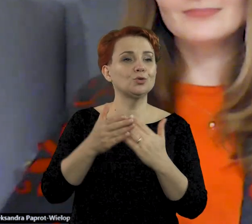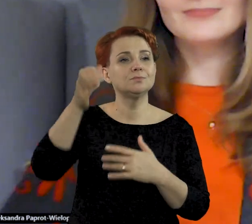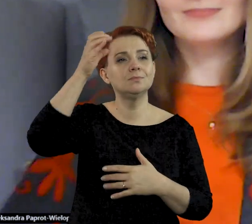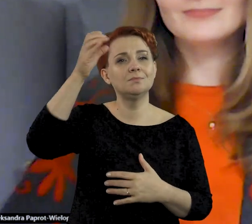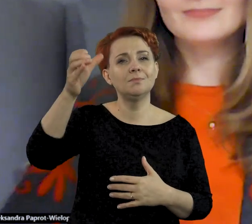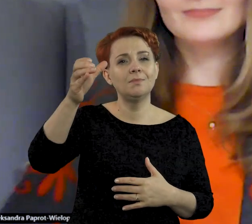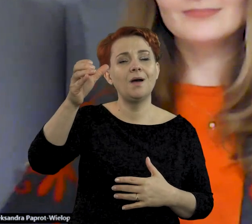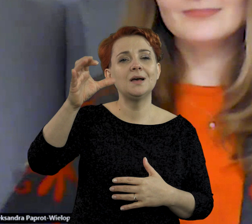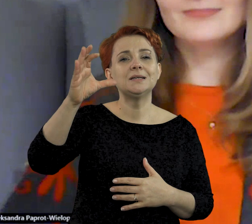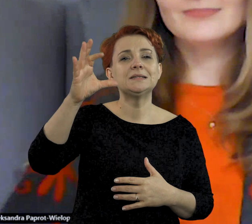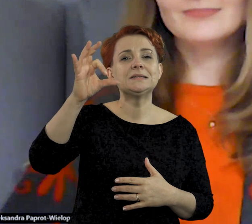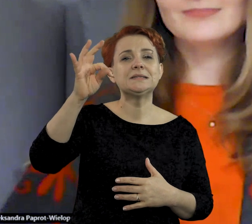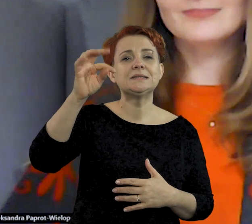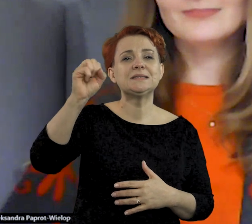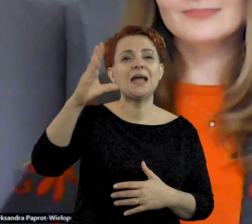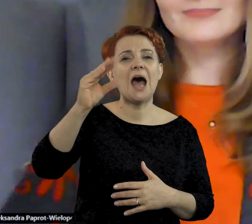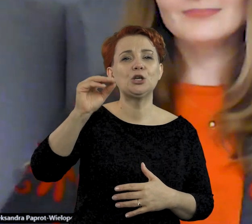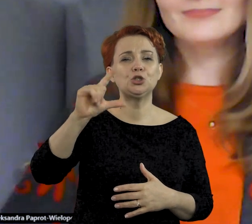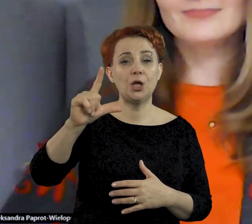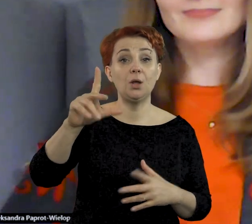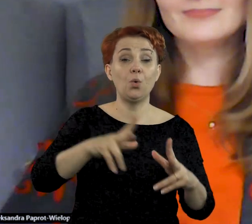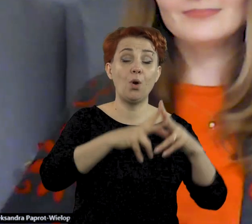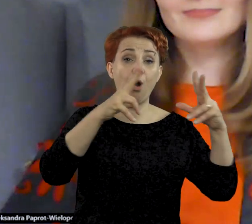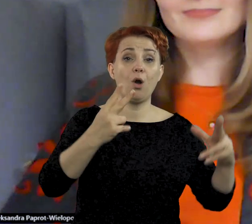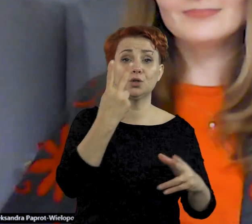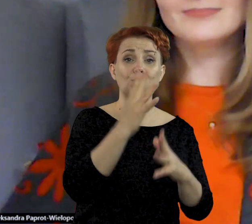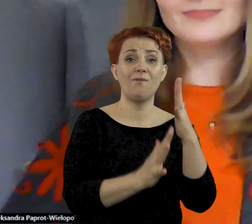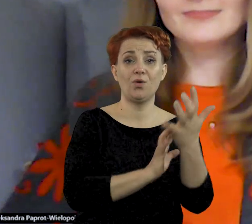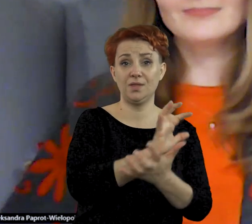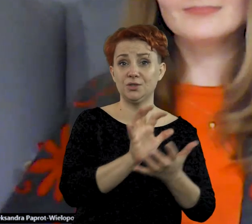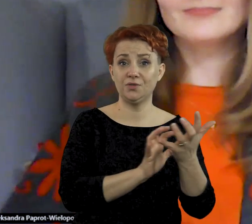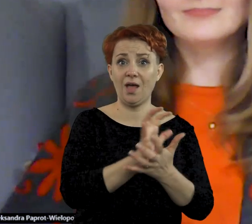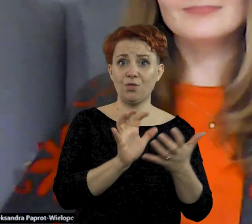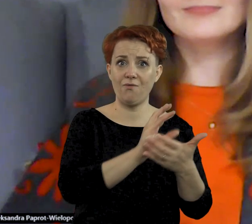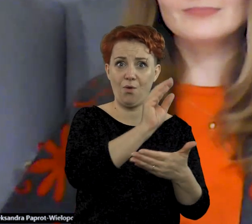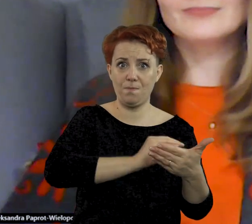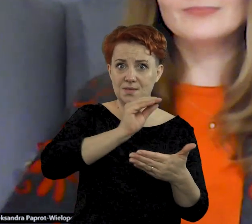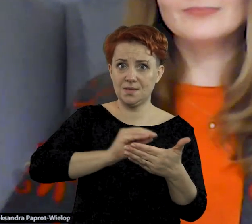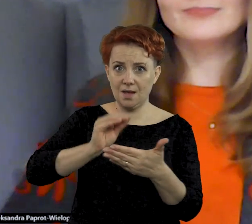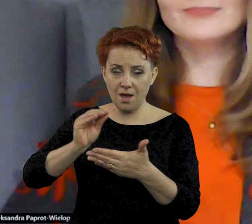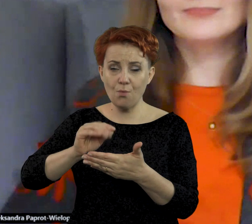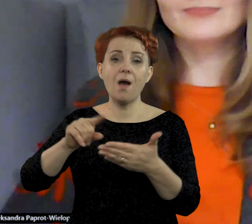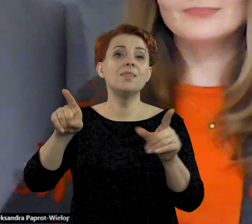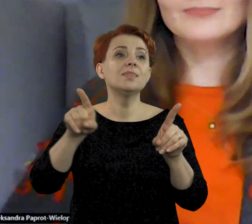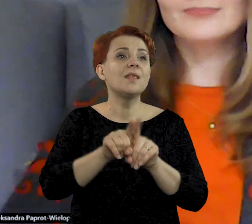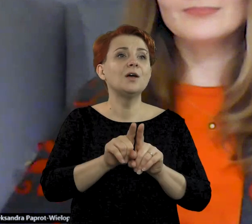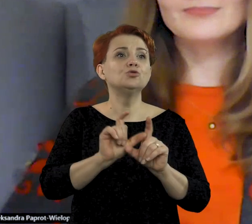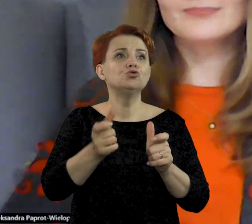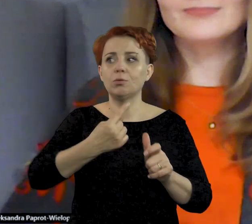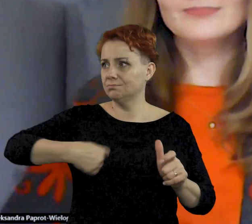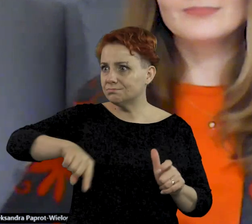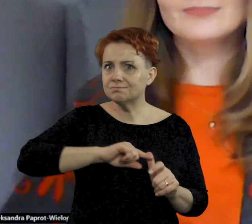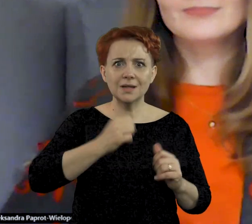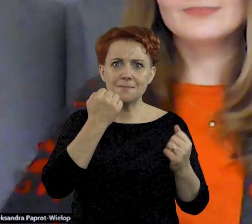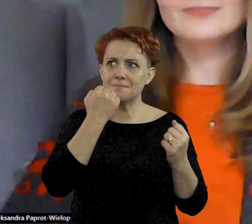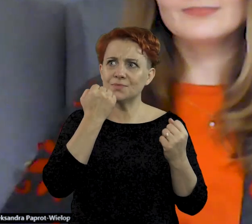Stanisławy Trebuni-Staszel poświęconej okresowi II wojny światowej i temu, co było dla nas i jest dla